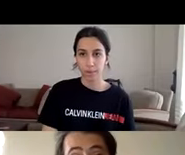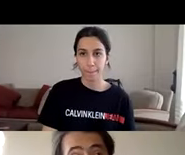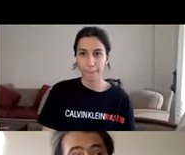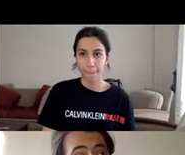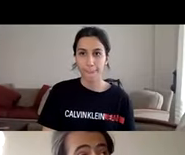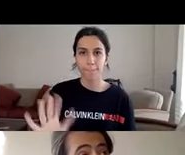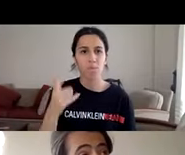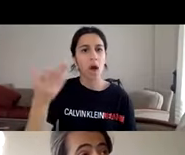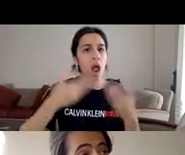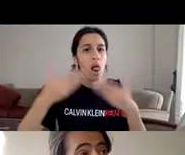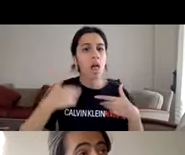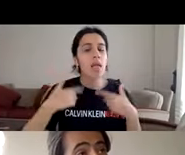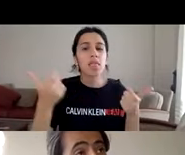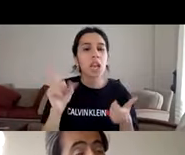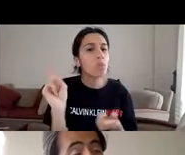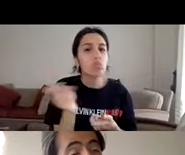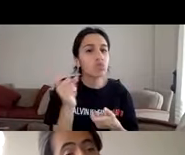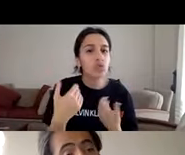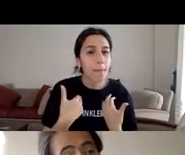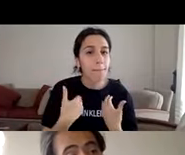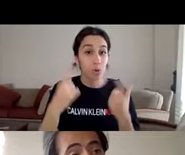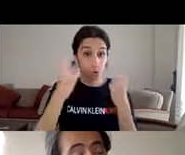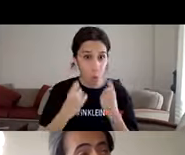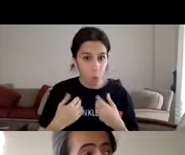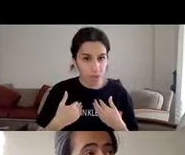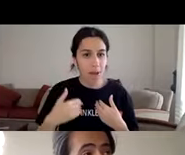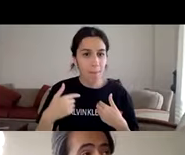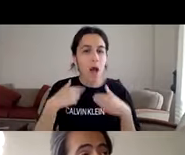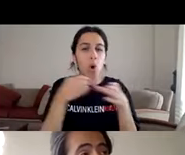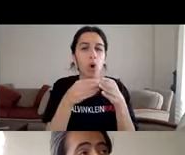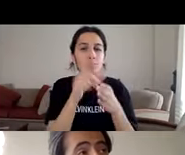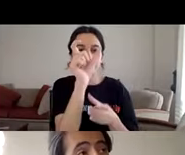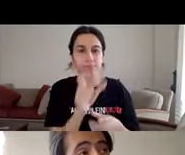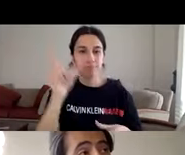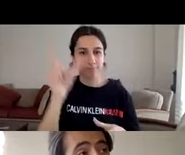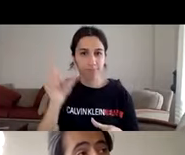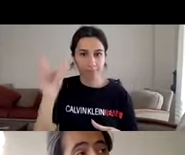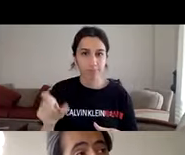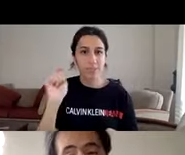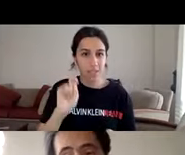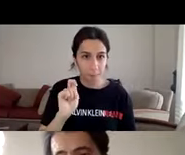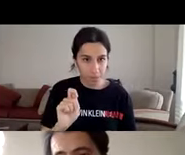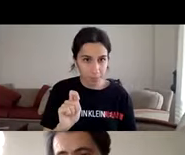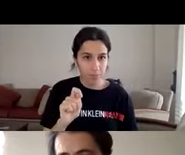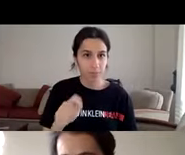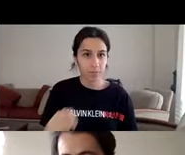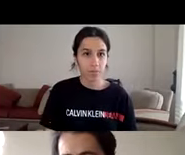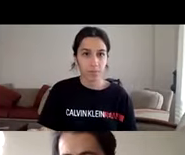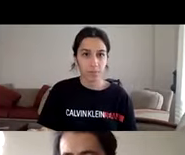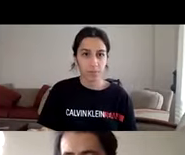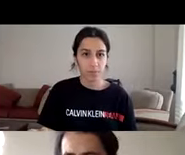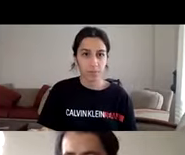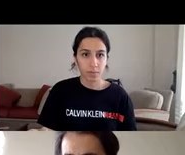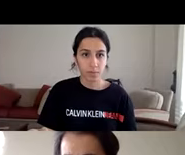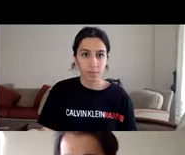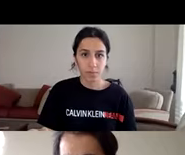nereden nasıl bulacağız diyeceksiniz. Öyle küçük bir gruplama yaptım. Bir kere WCAG standartlarına göre otomatik olarak